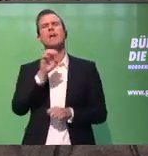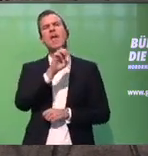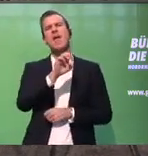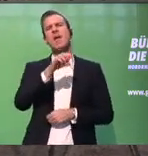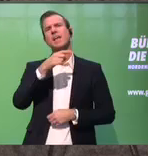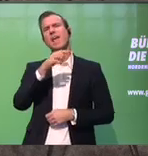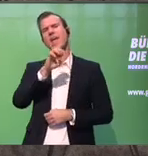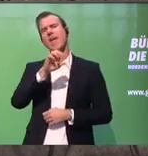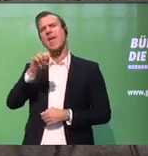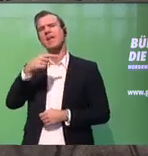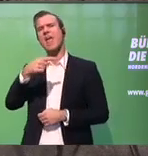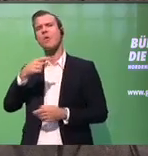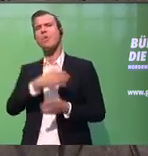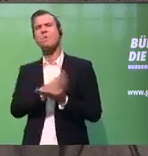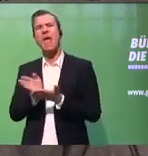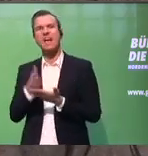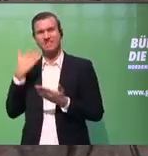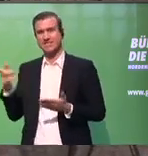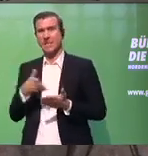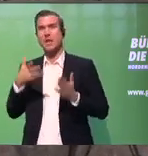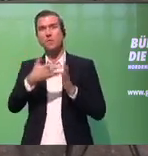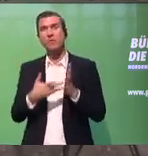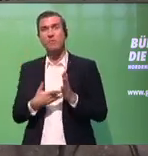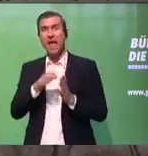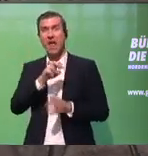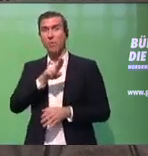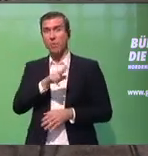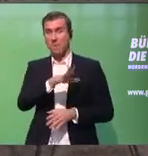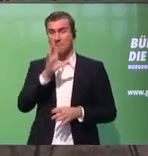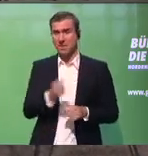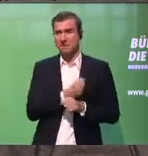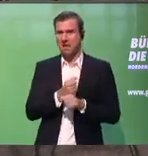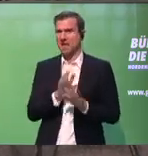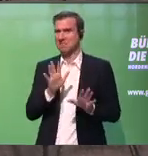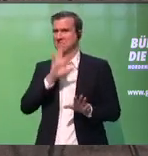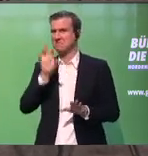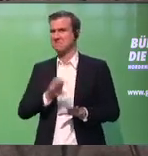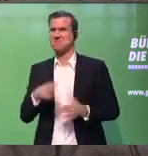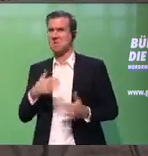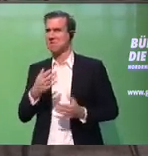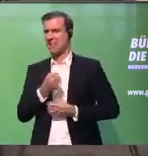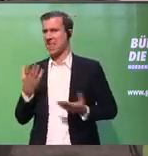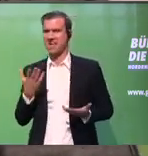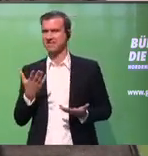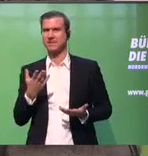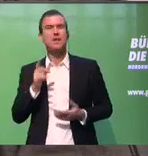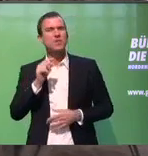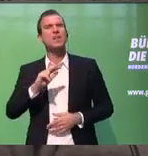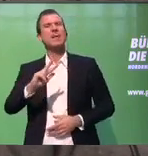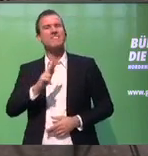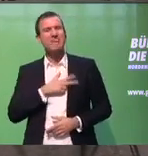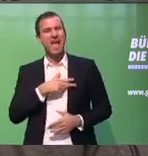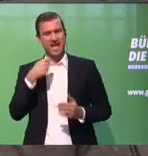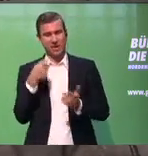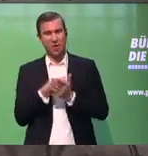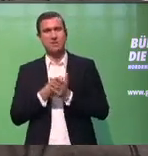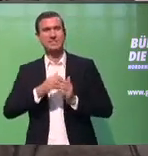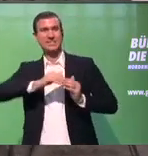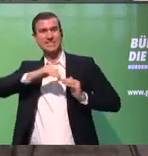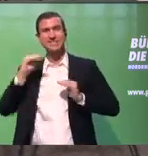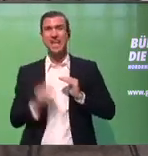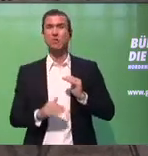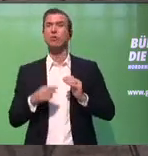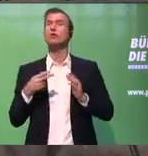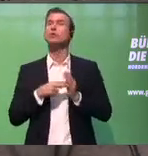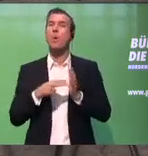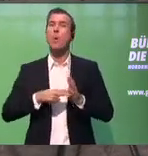vage Prüfaufträge, ob das die EU mitmacht, ist auch eine weitere Frage. Das heißt, eine wirksame Kostensenkung der